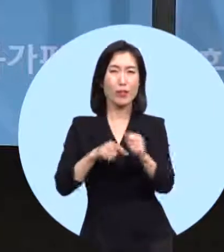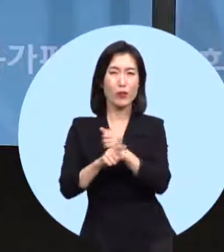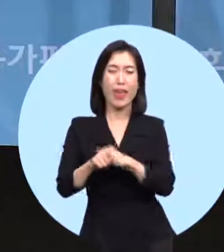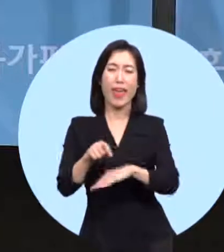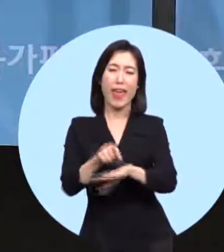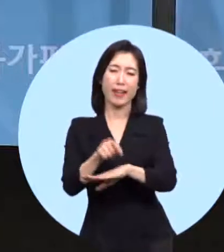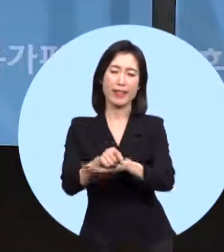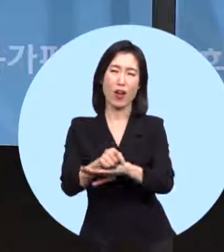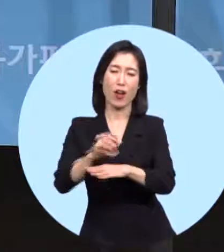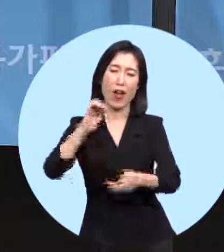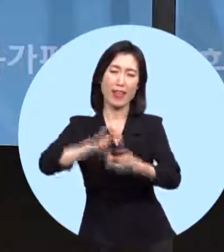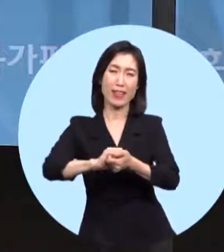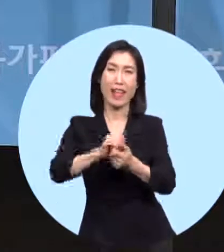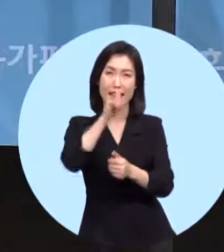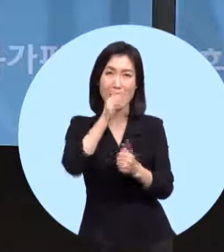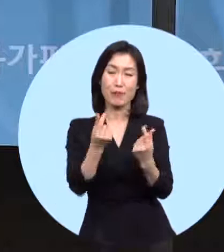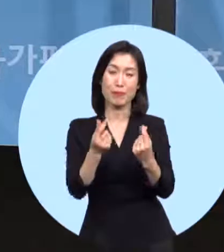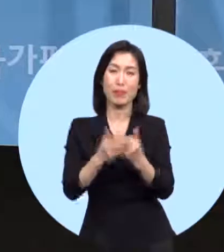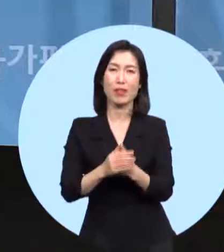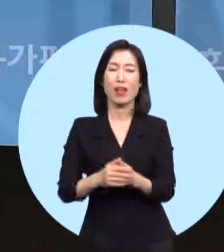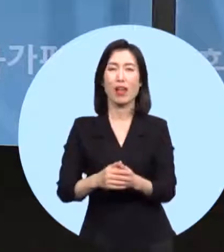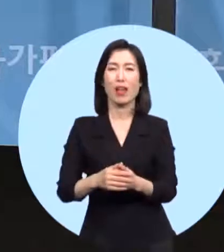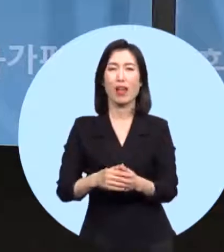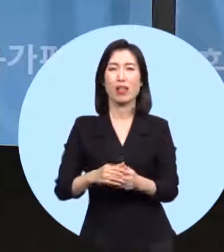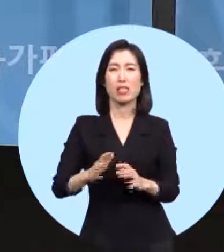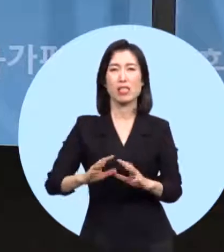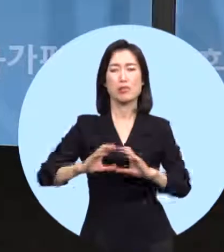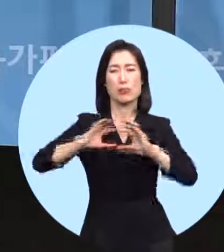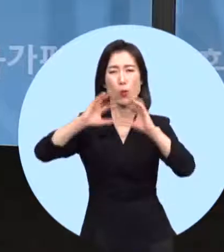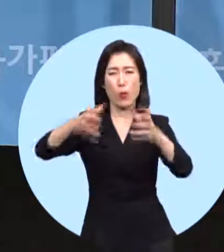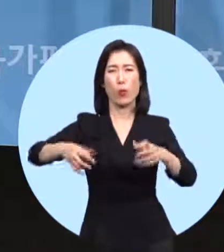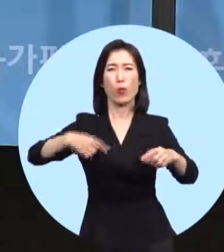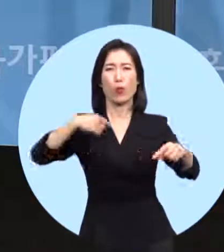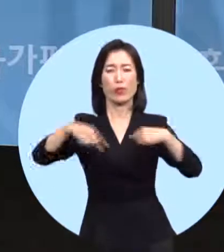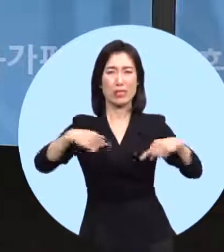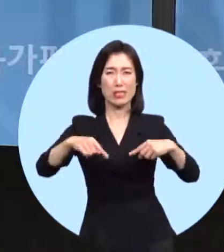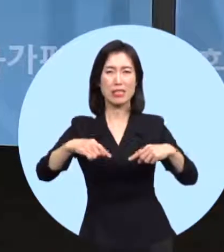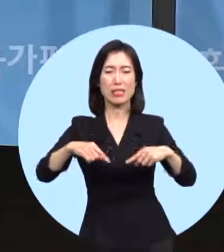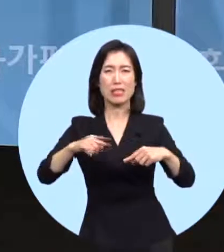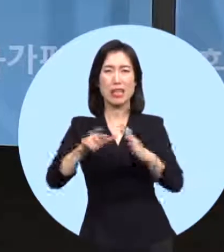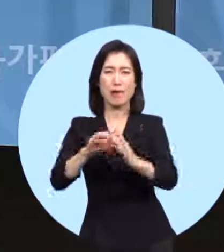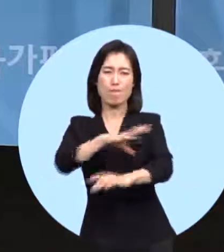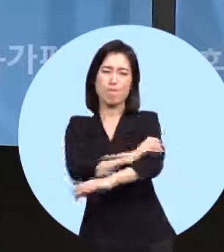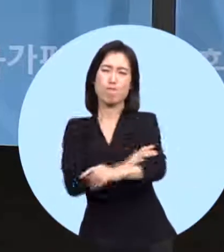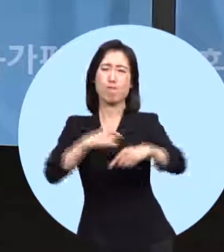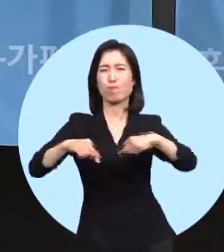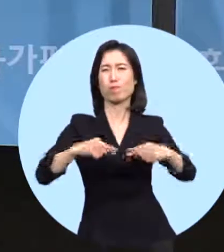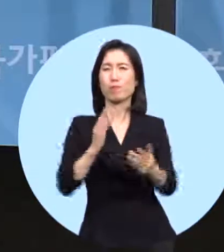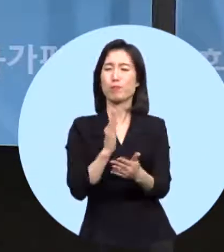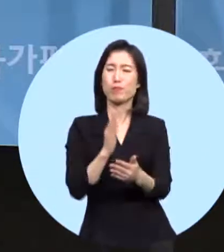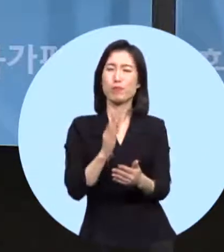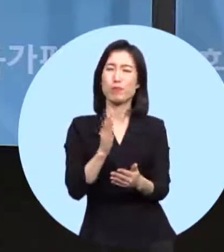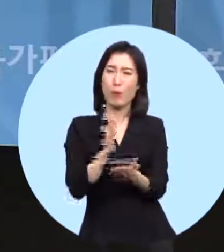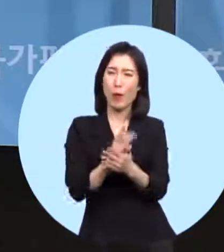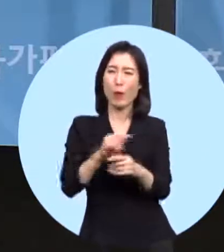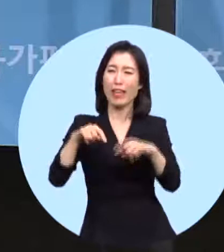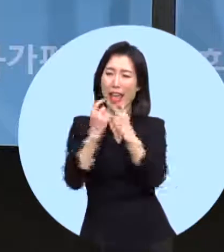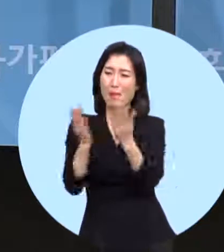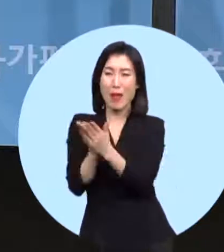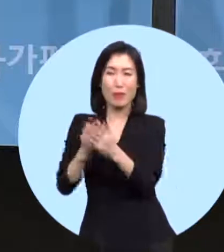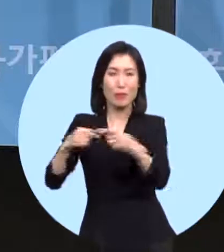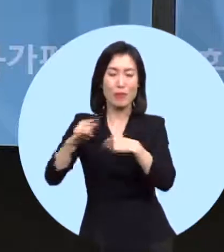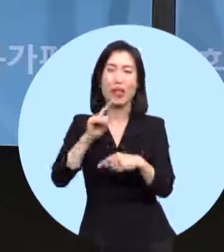같습니다. 그렇다면 지금 통섭을 이야기를 하고 세계가 글로컬 시대라고 얘기하는 데에서 좀 과감하게 툭